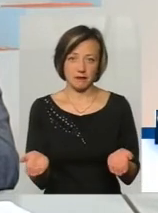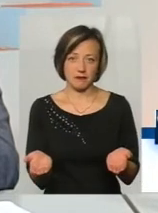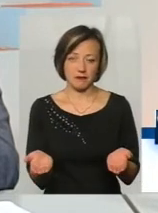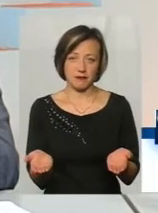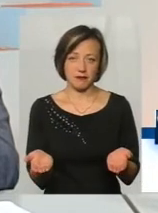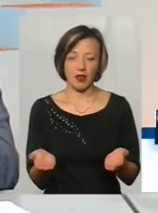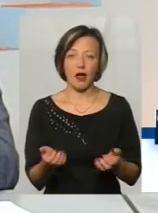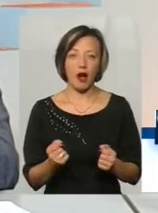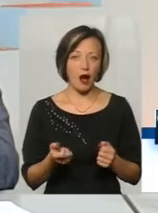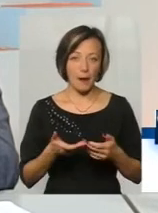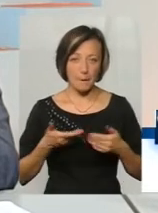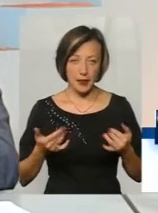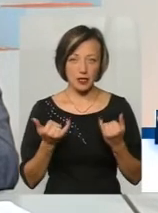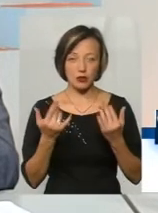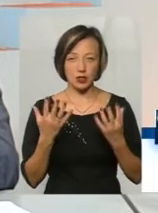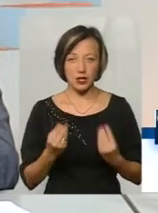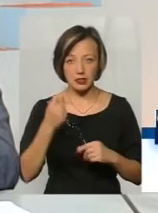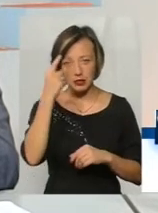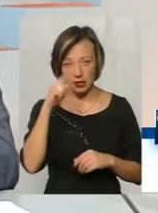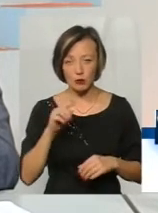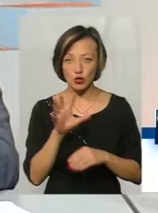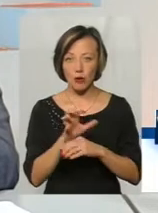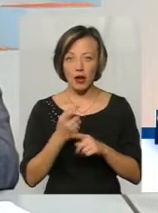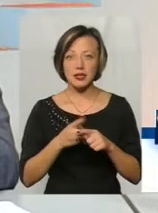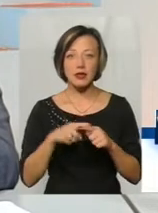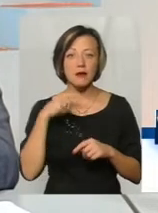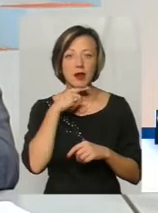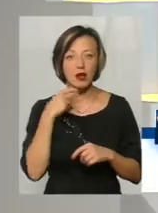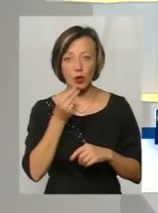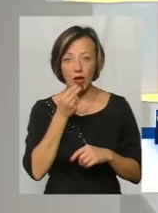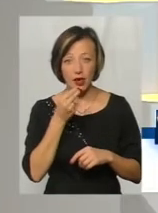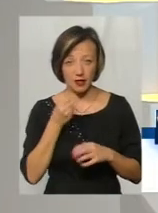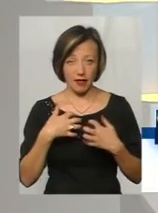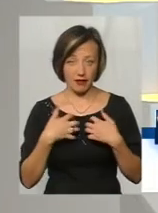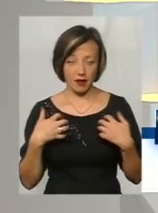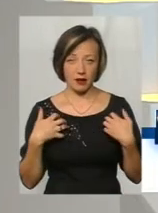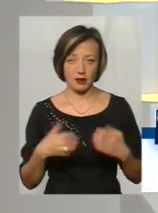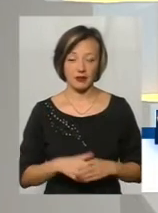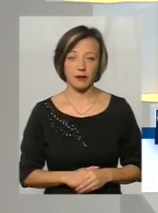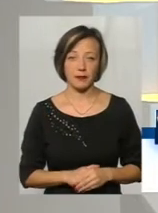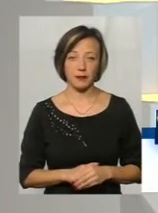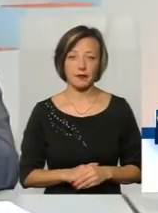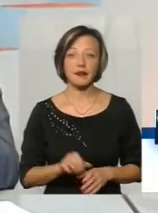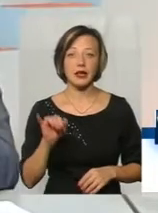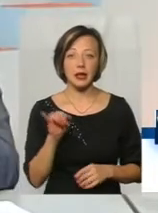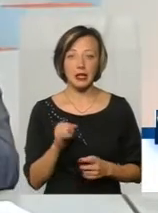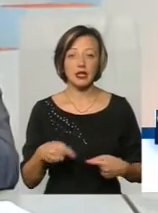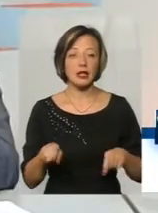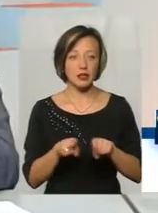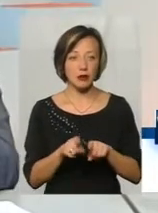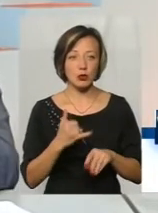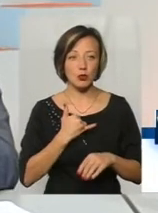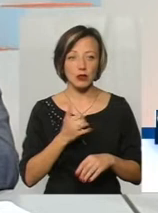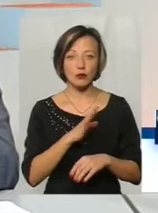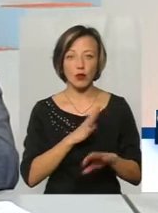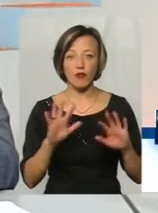А ми на сьогоднішній момент знаємо, що собака – це м'ясоїдна тварина. Ну і також у нас був